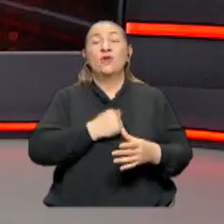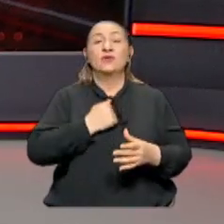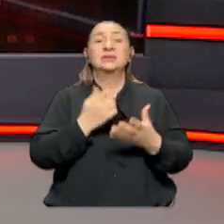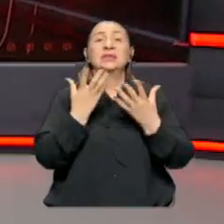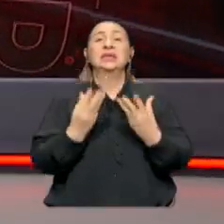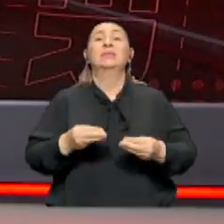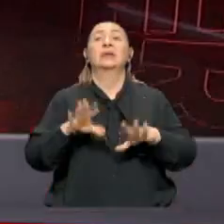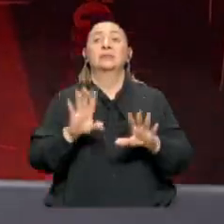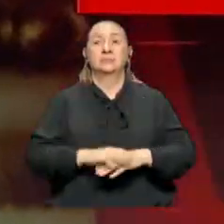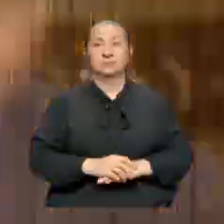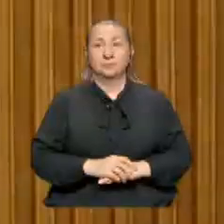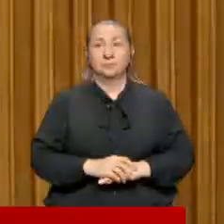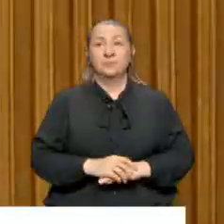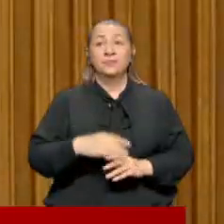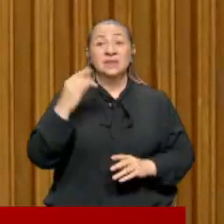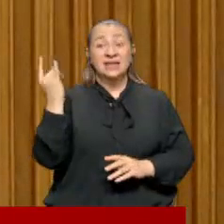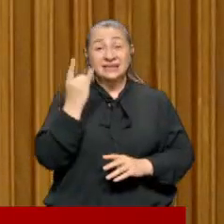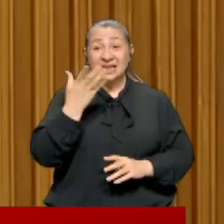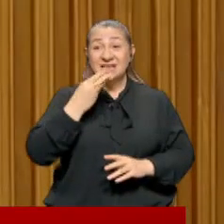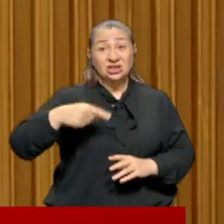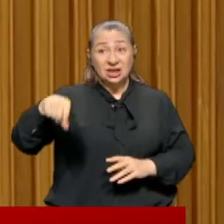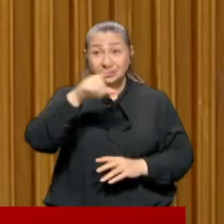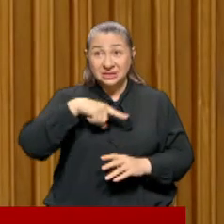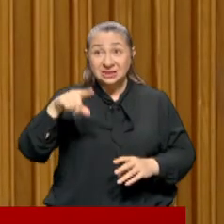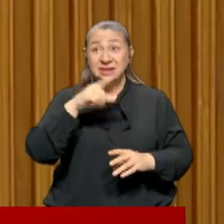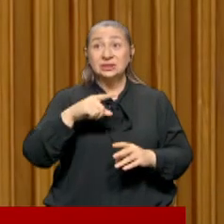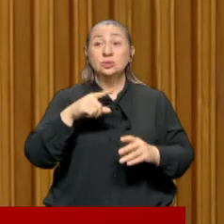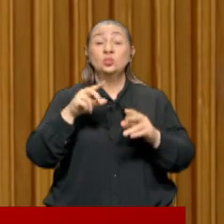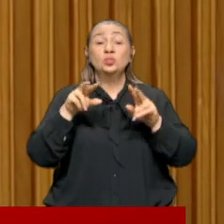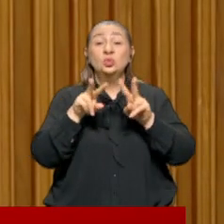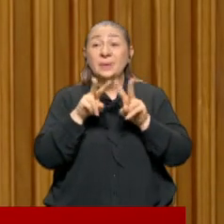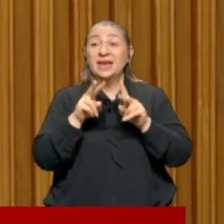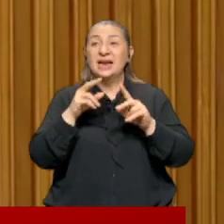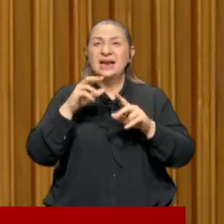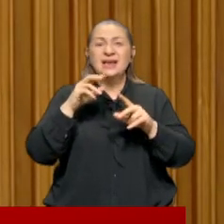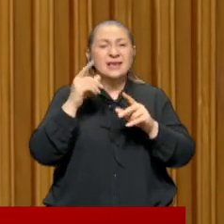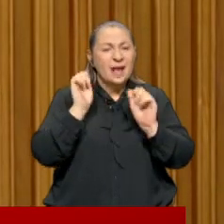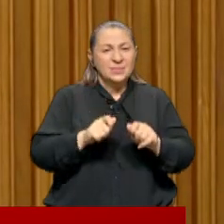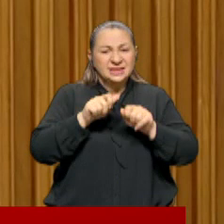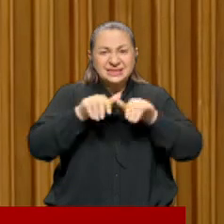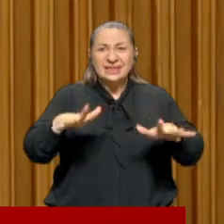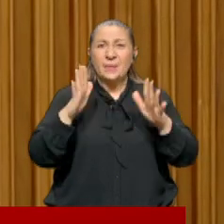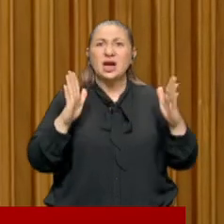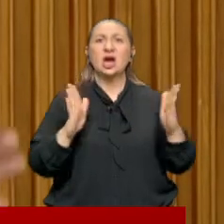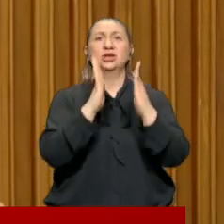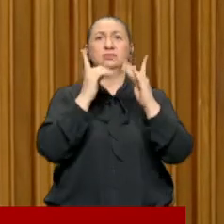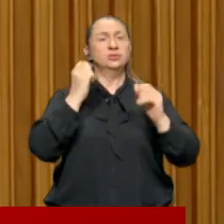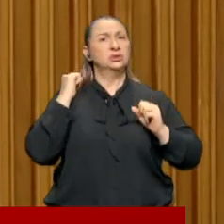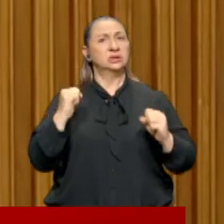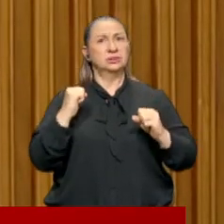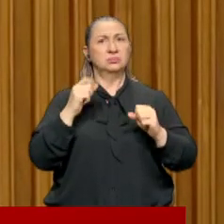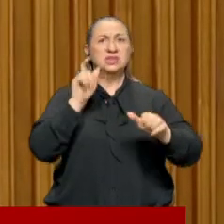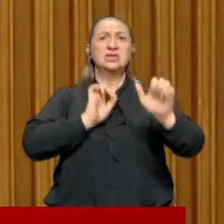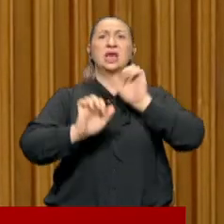dinmedi. Gezi gençlerimizin müstemleke rejimine karşı sergilediği bir duruş,